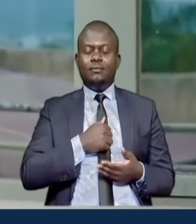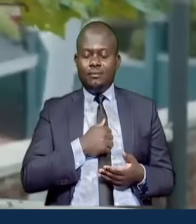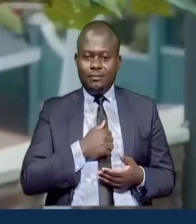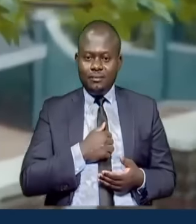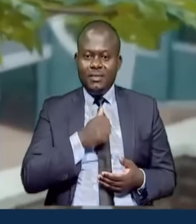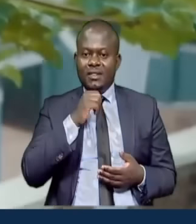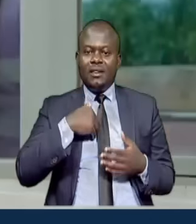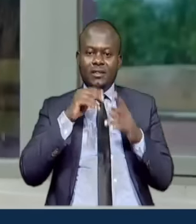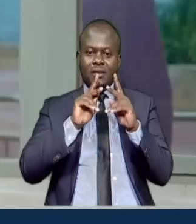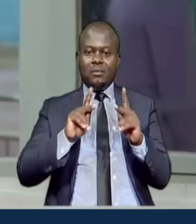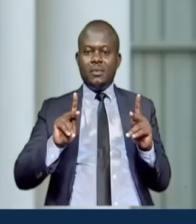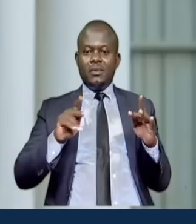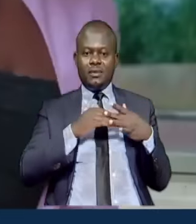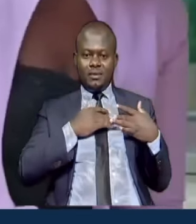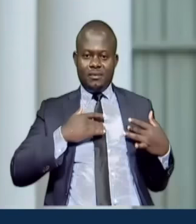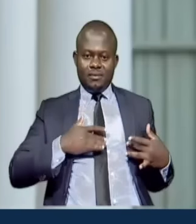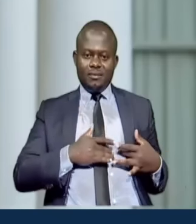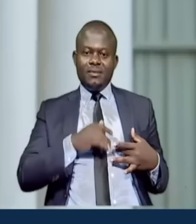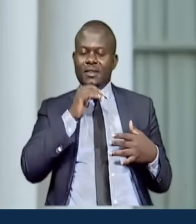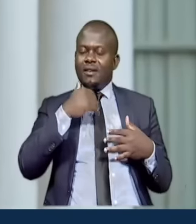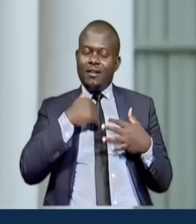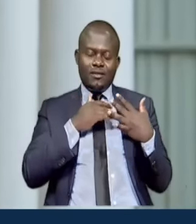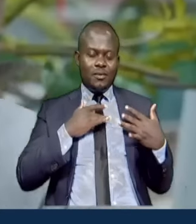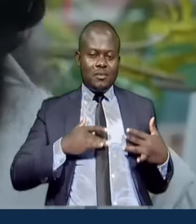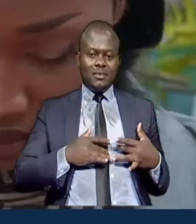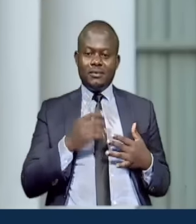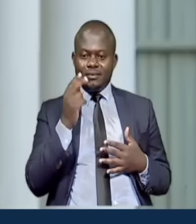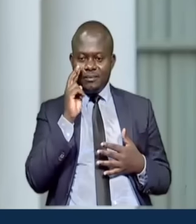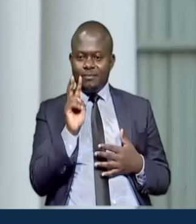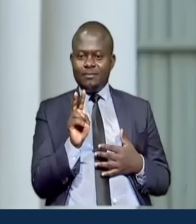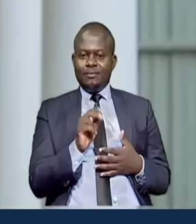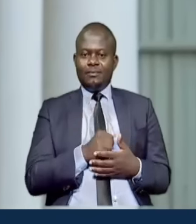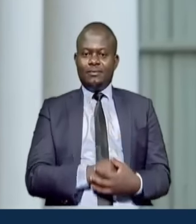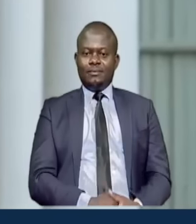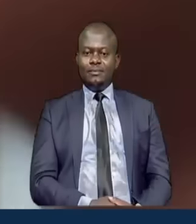ntafite amahoro y'umutima ntafite amahoro y'umutima ntafite amahoro y'umutima